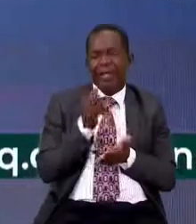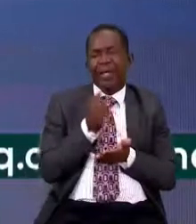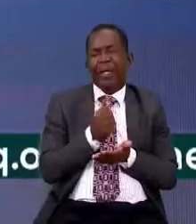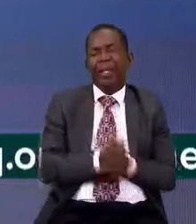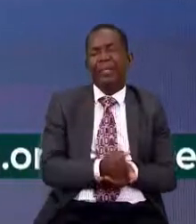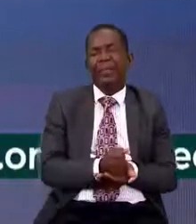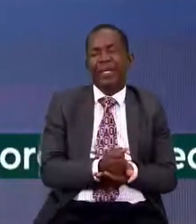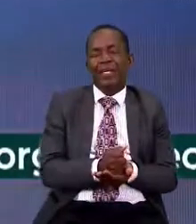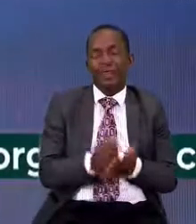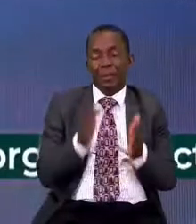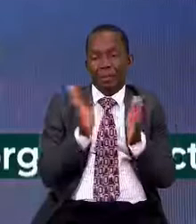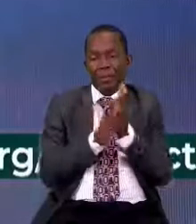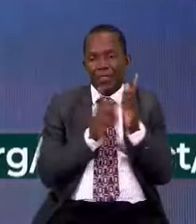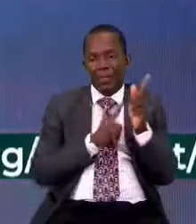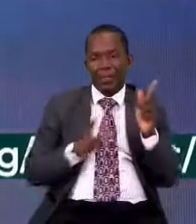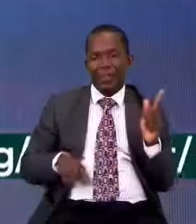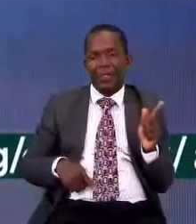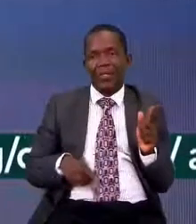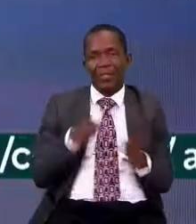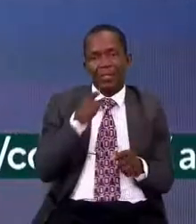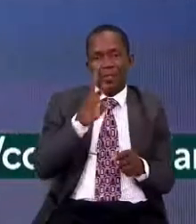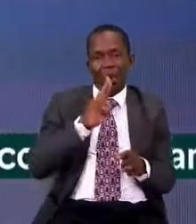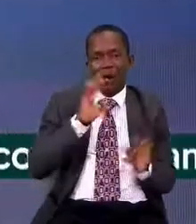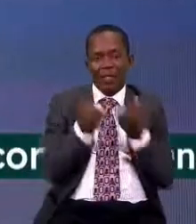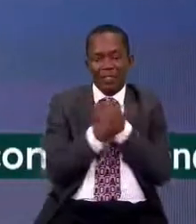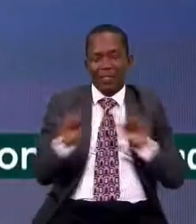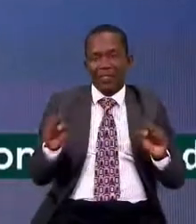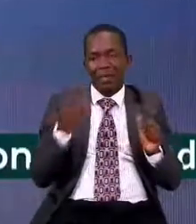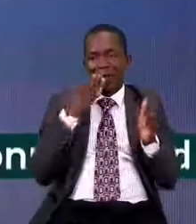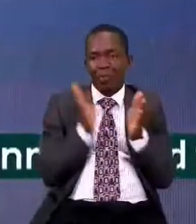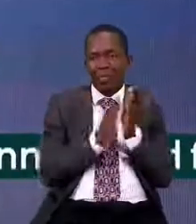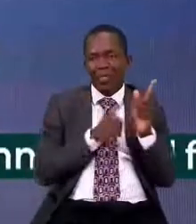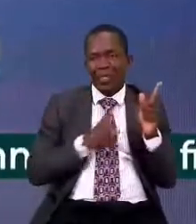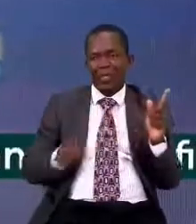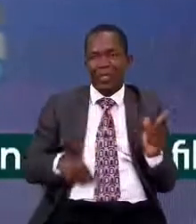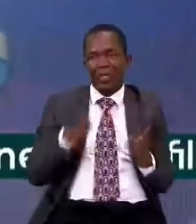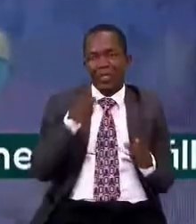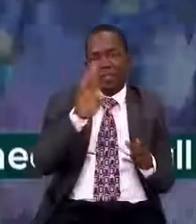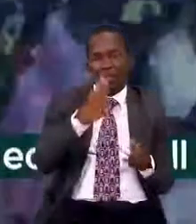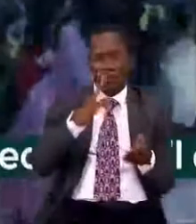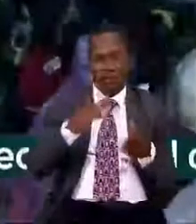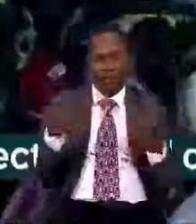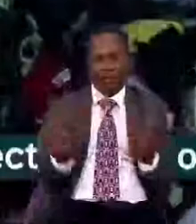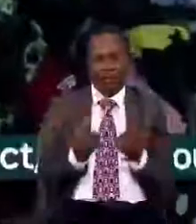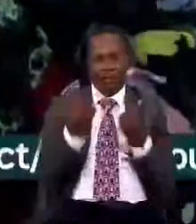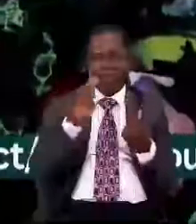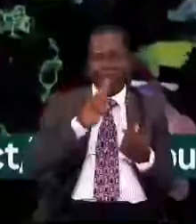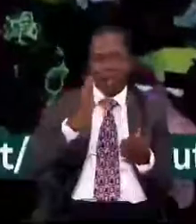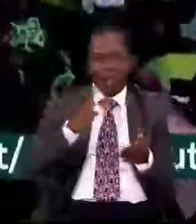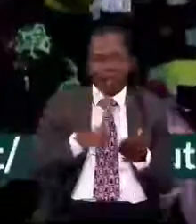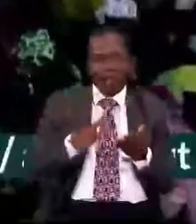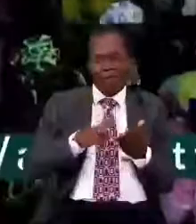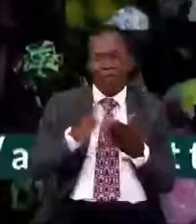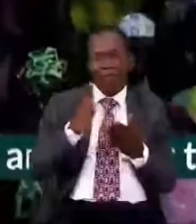Dieu. Vos péchés sont pardonnés. Les conseillers sont là. Les membres de la Cora sont là.